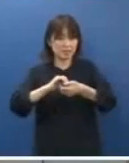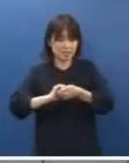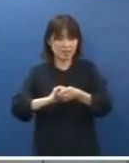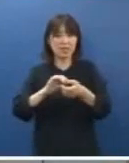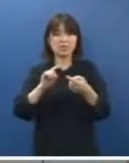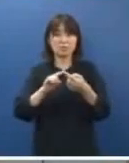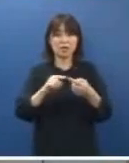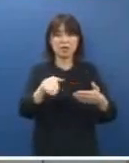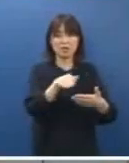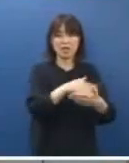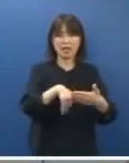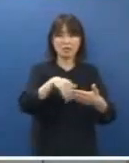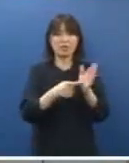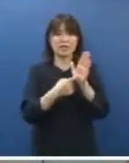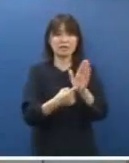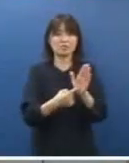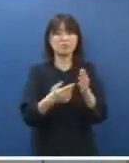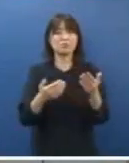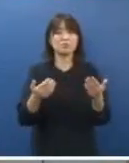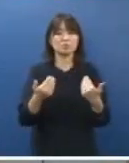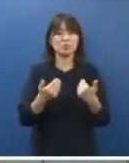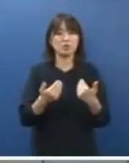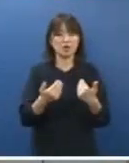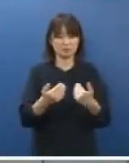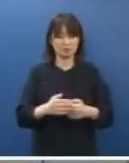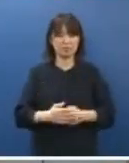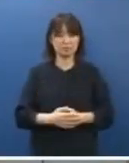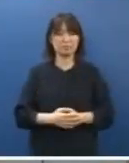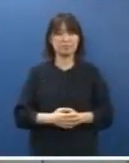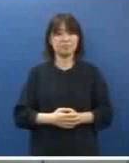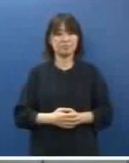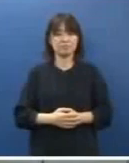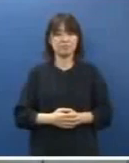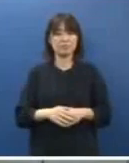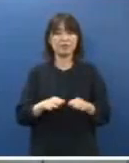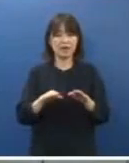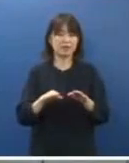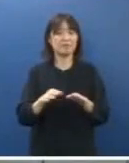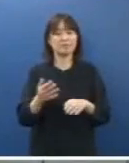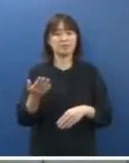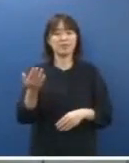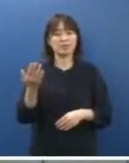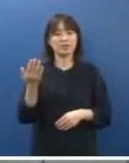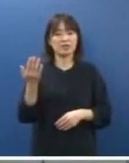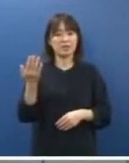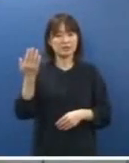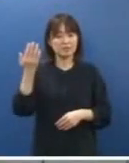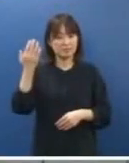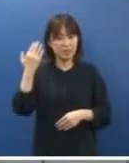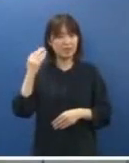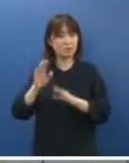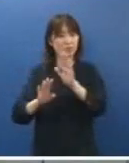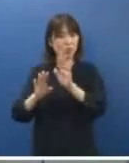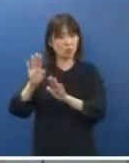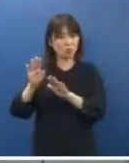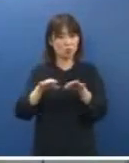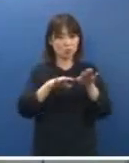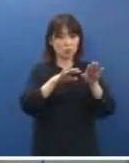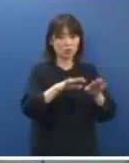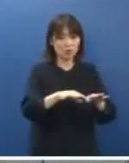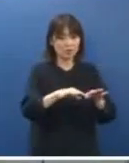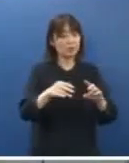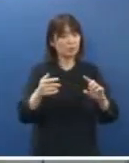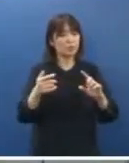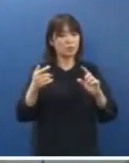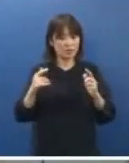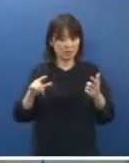容について提示する必要があるのではないかと。で、おそらく今だいぶかつてのこと時とはちょっと若干異なってきてまして、